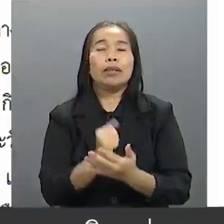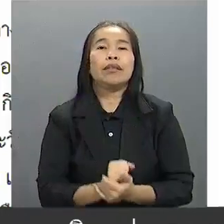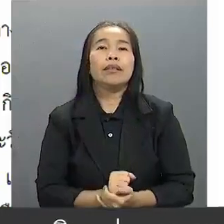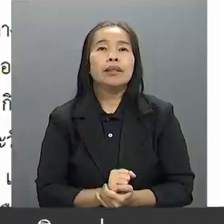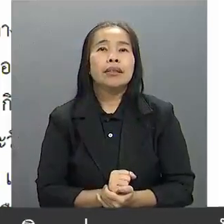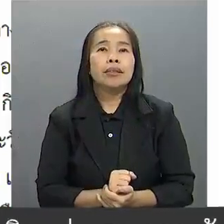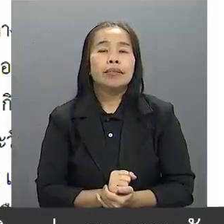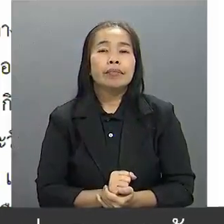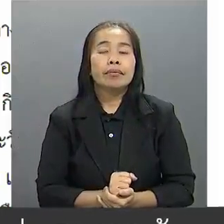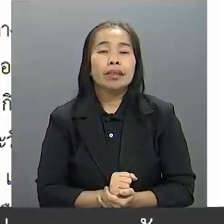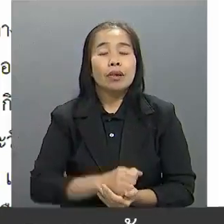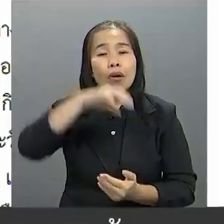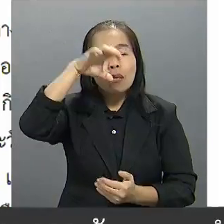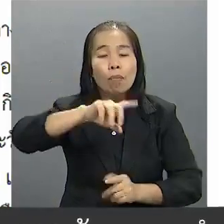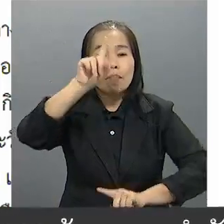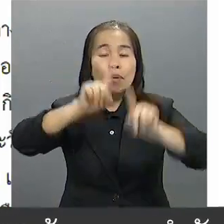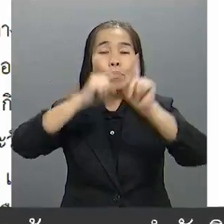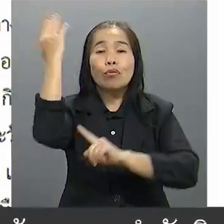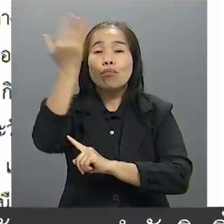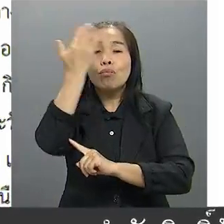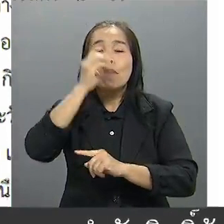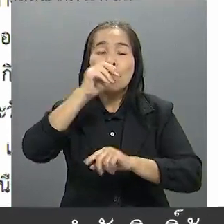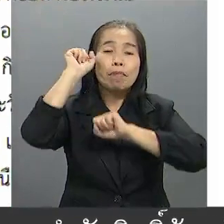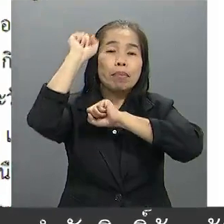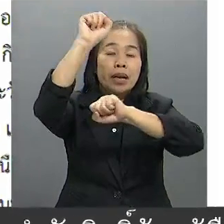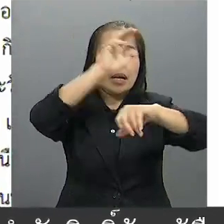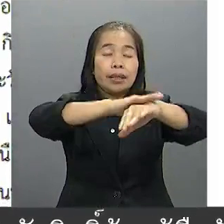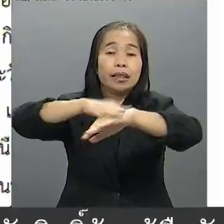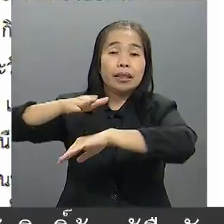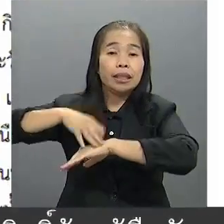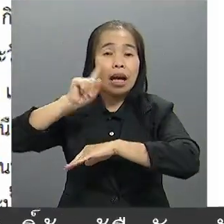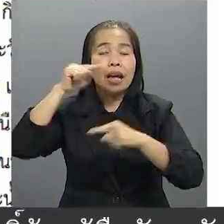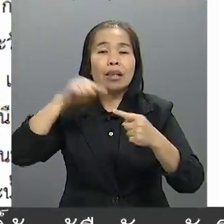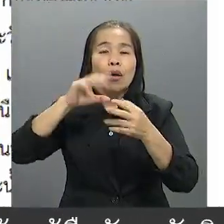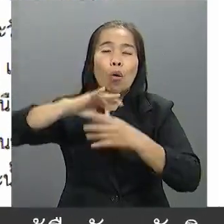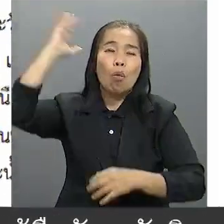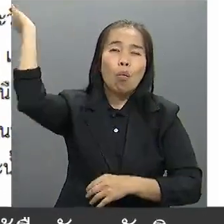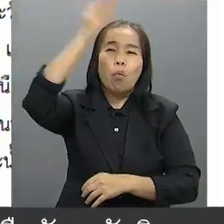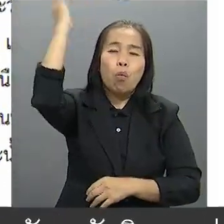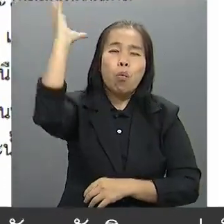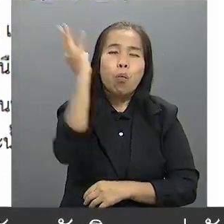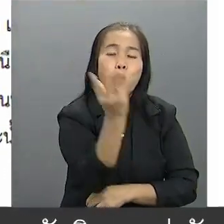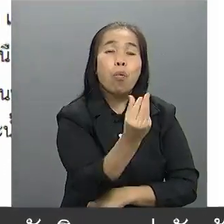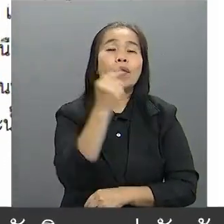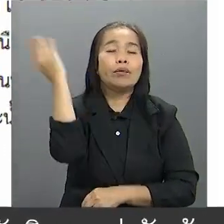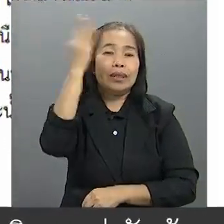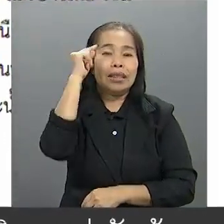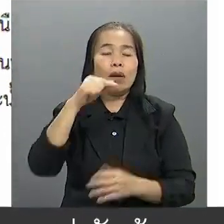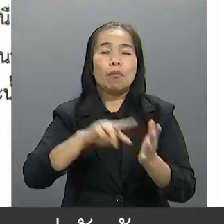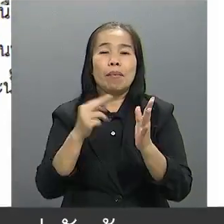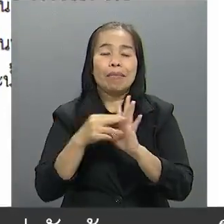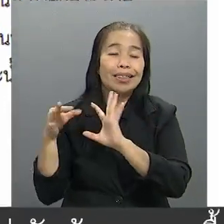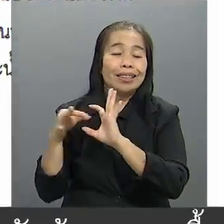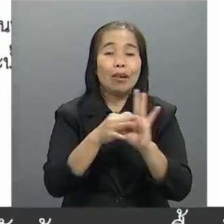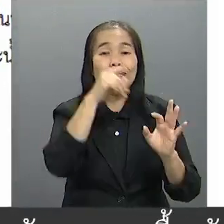กรมบุตุ นิยม วิทยาออกปกาศเตือนภัย ฉบับที่ 6 เรื่อง ภายุระดับ 3 หรือซนร้อนโ่อื่นมีผลกระทบตั้งแต่วันที่ 18